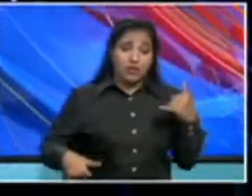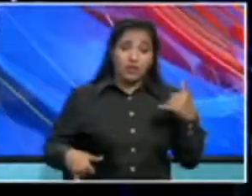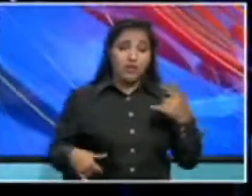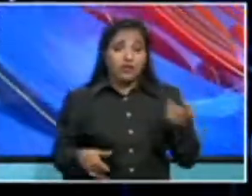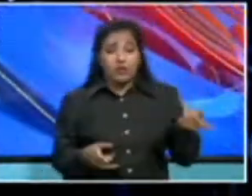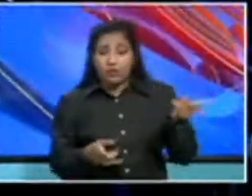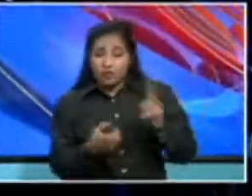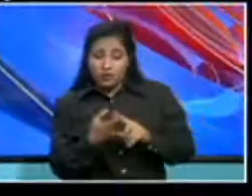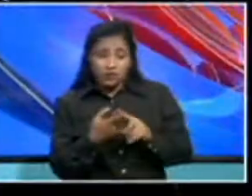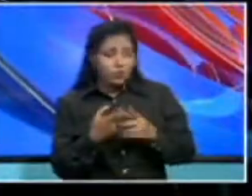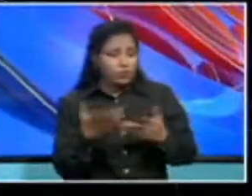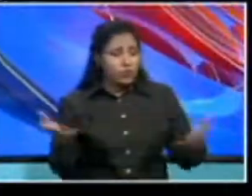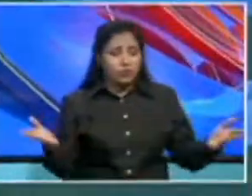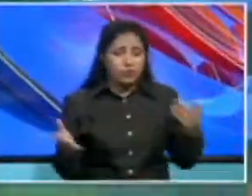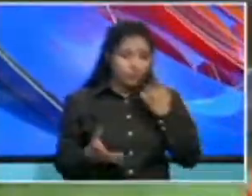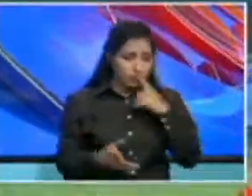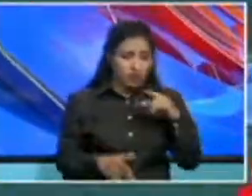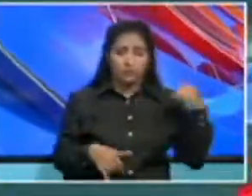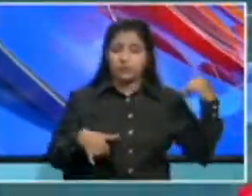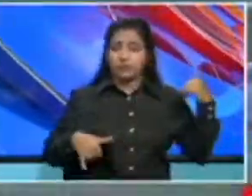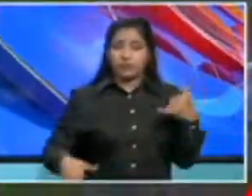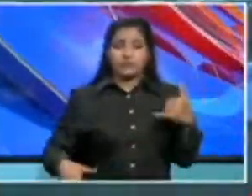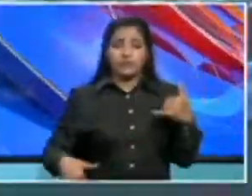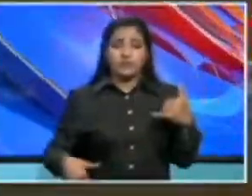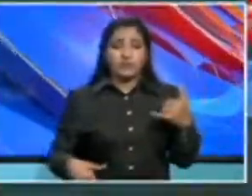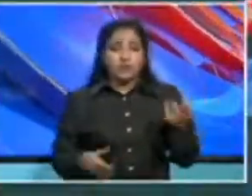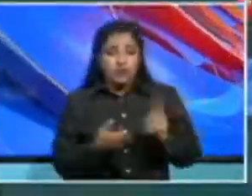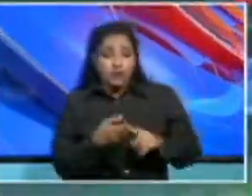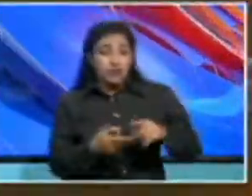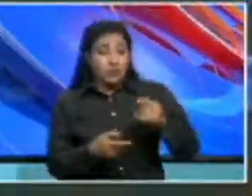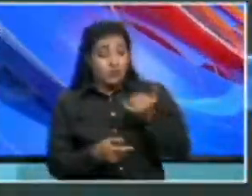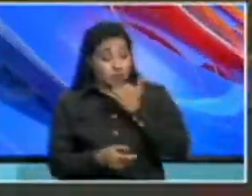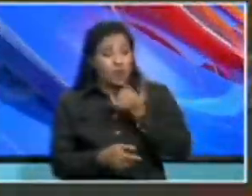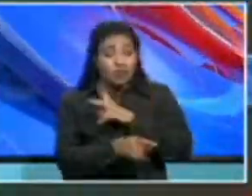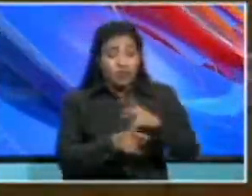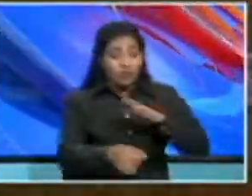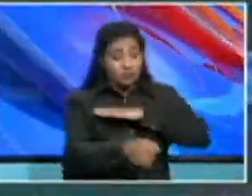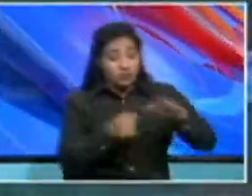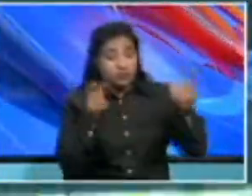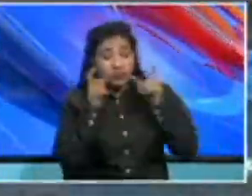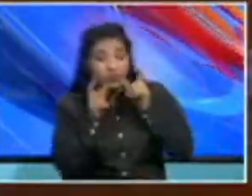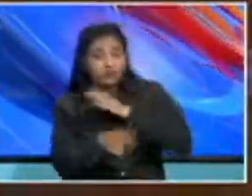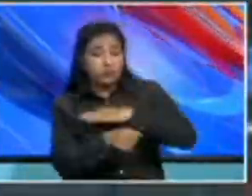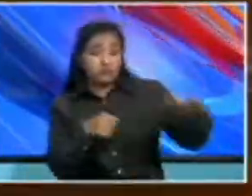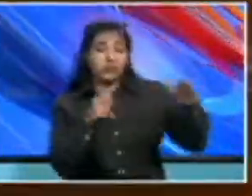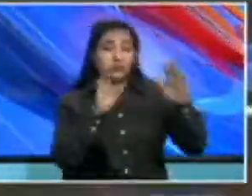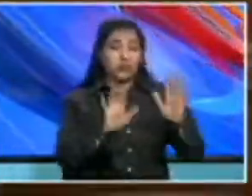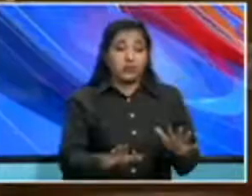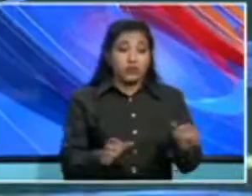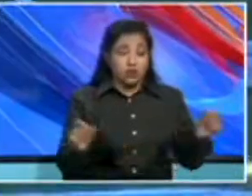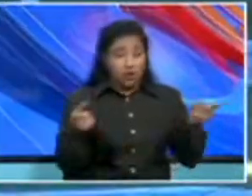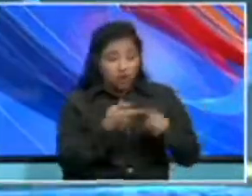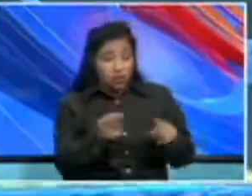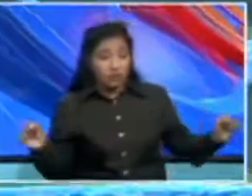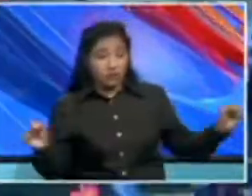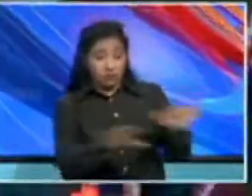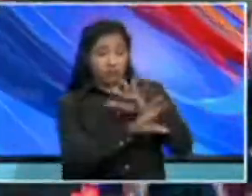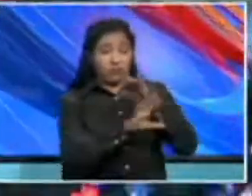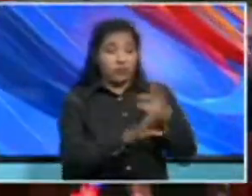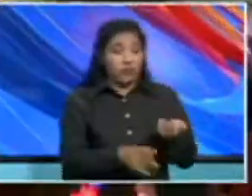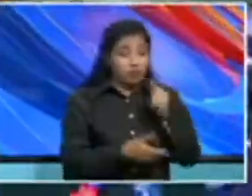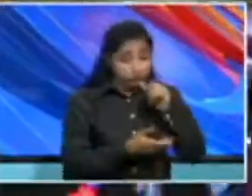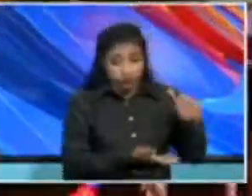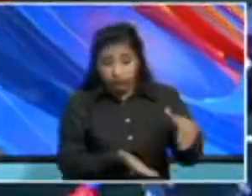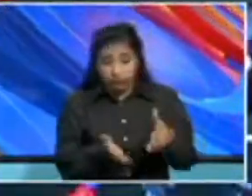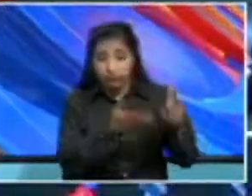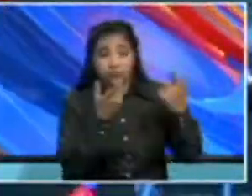आव कई शोभी रया संगात मां पुरुषार्थ केरा यत्न मां जन जन